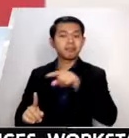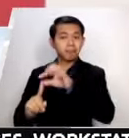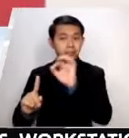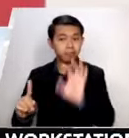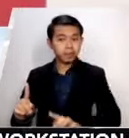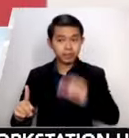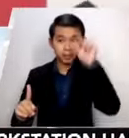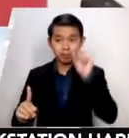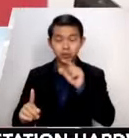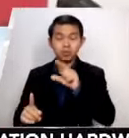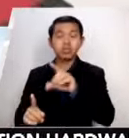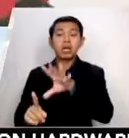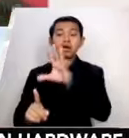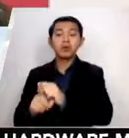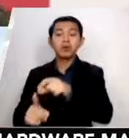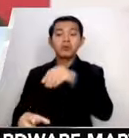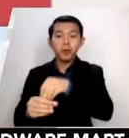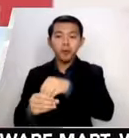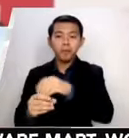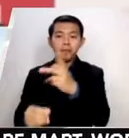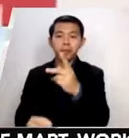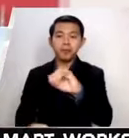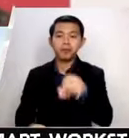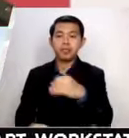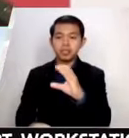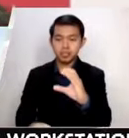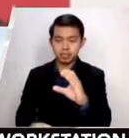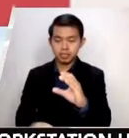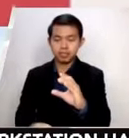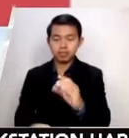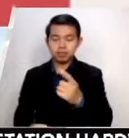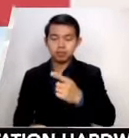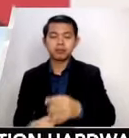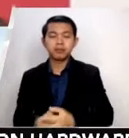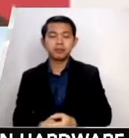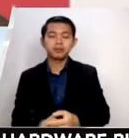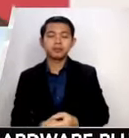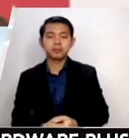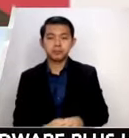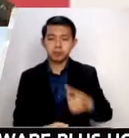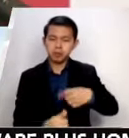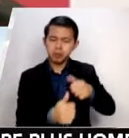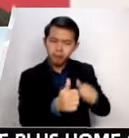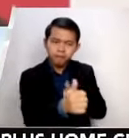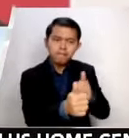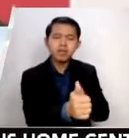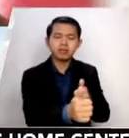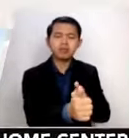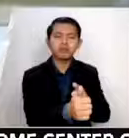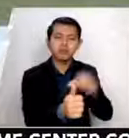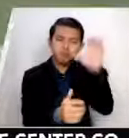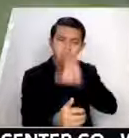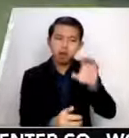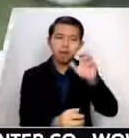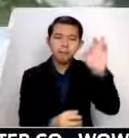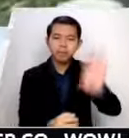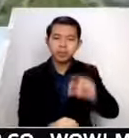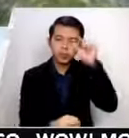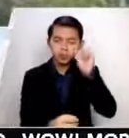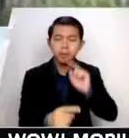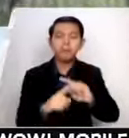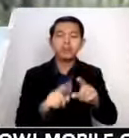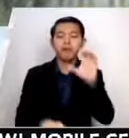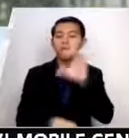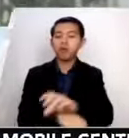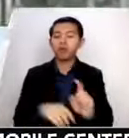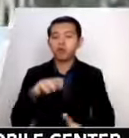kung hindi namin ah hinabol ng husto napilitan siyang lumabas dahil malapit na ang pulis sa kanya git naman ang abogado ni